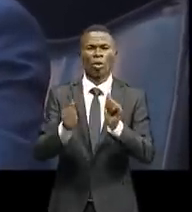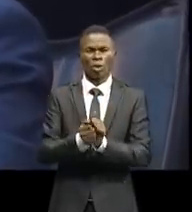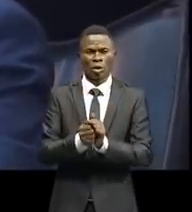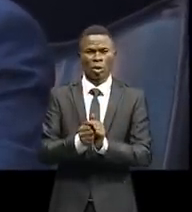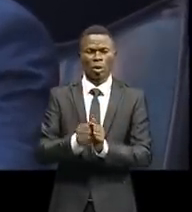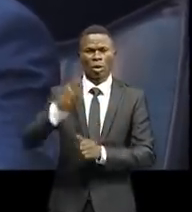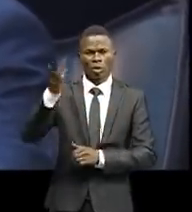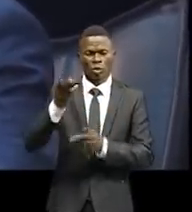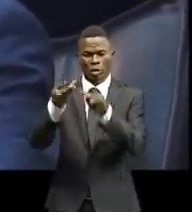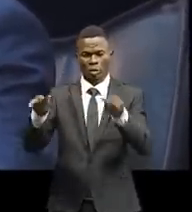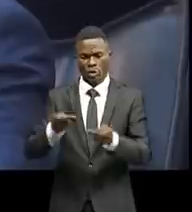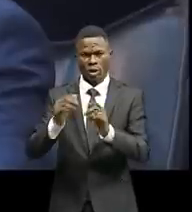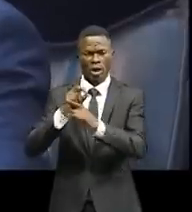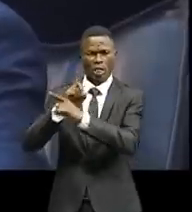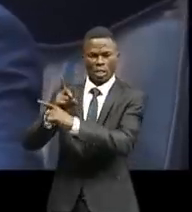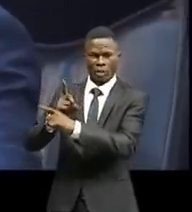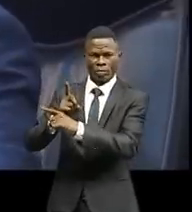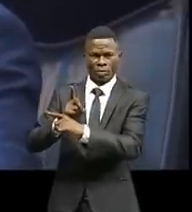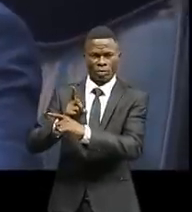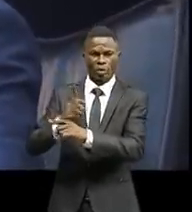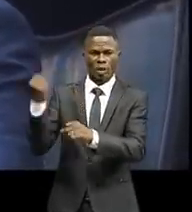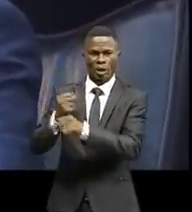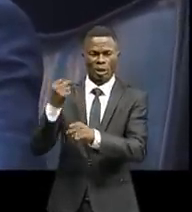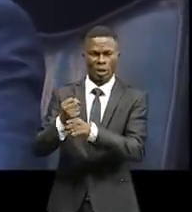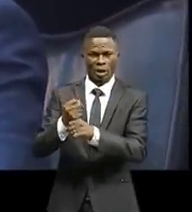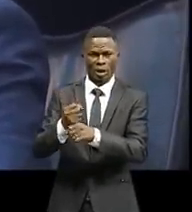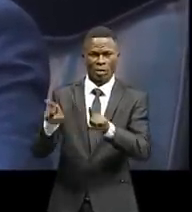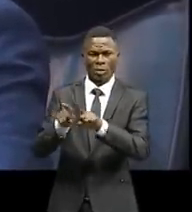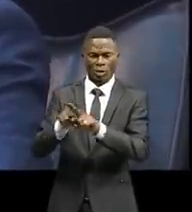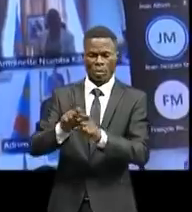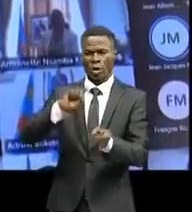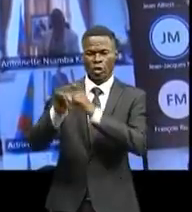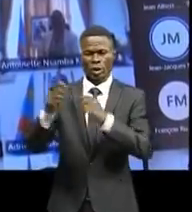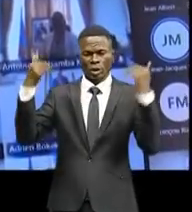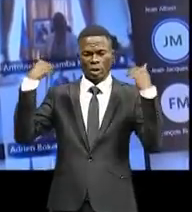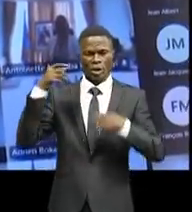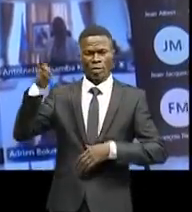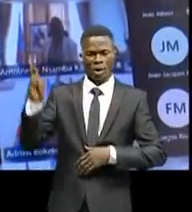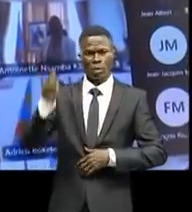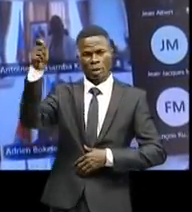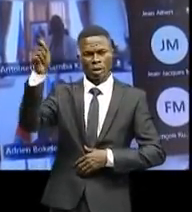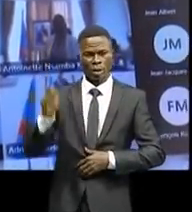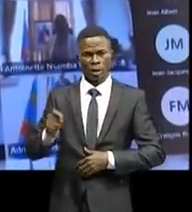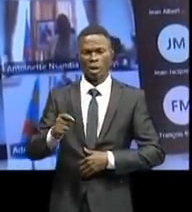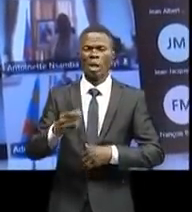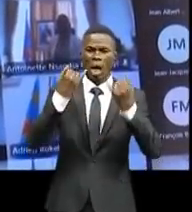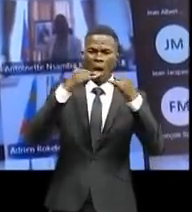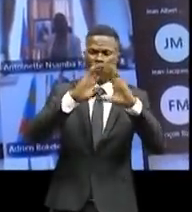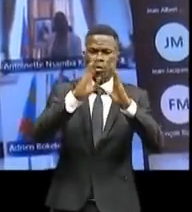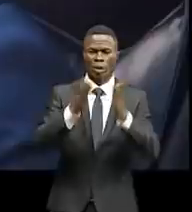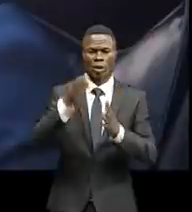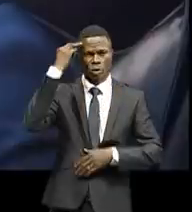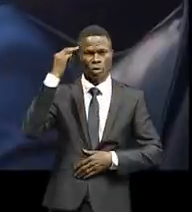dans la troisième zone de défense marquée par les opérations liées à l'état de siège. Il a informé les conseils